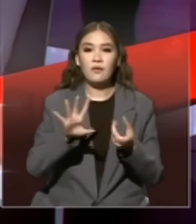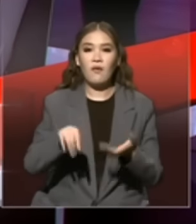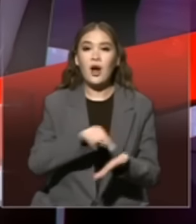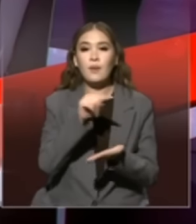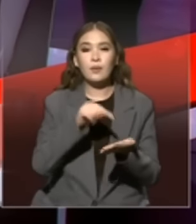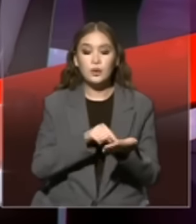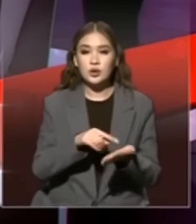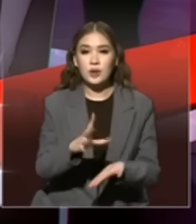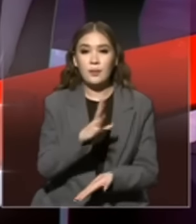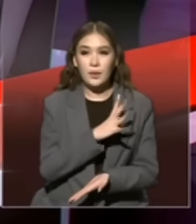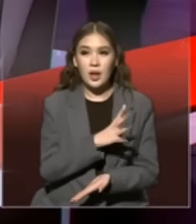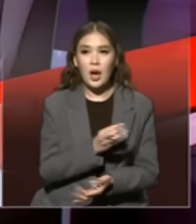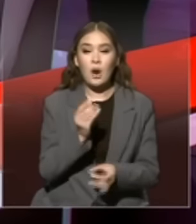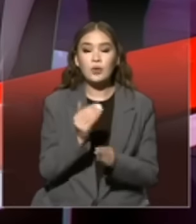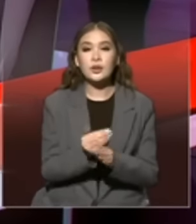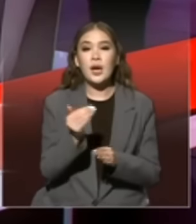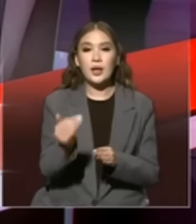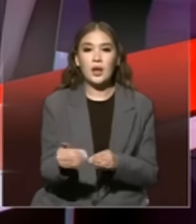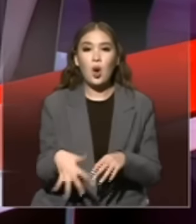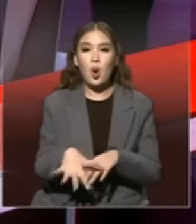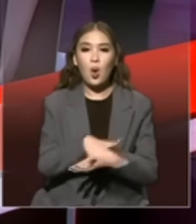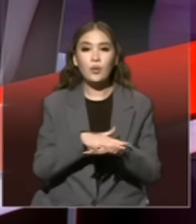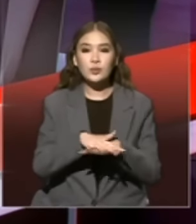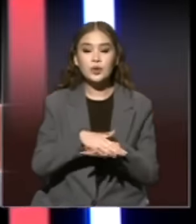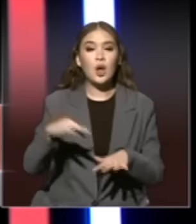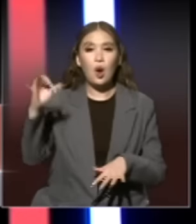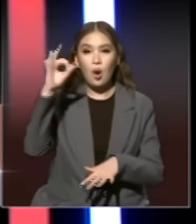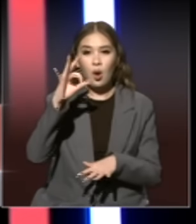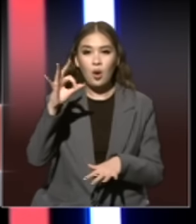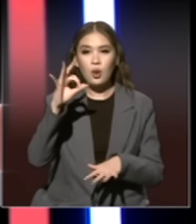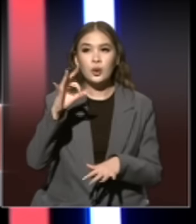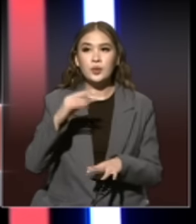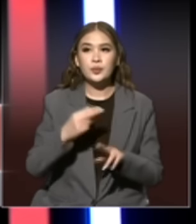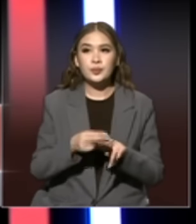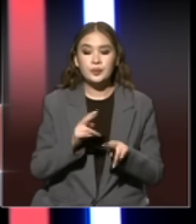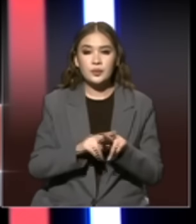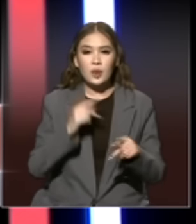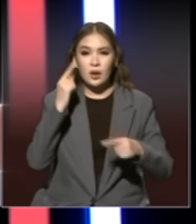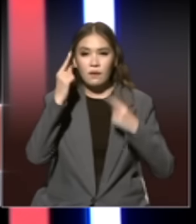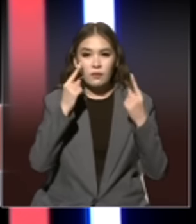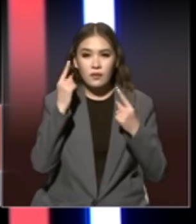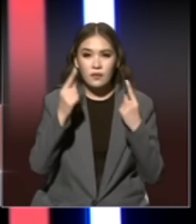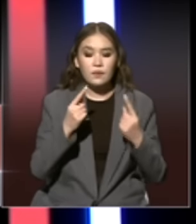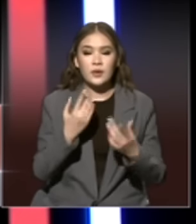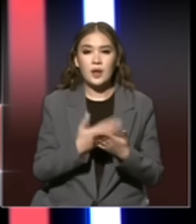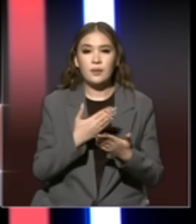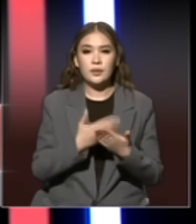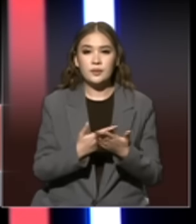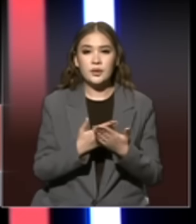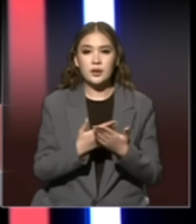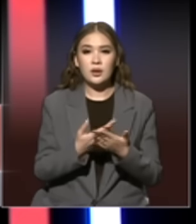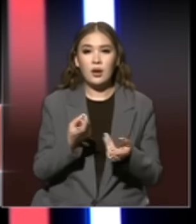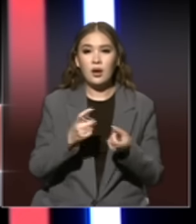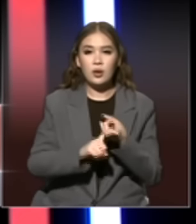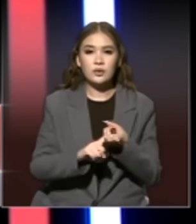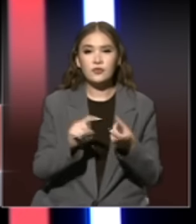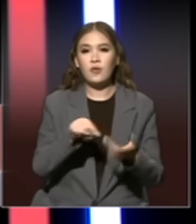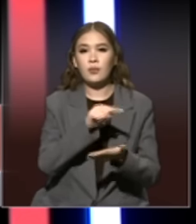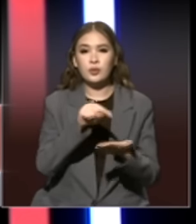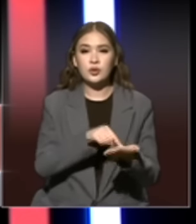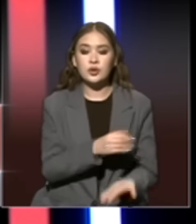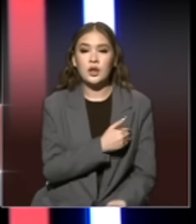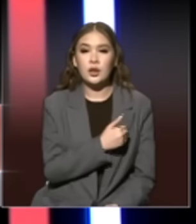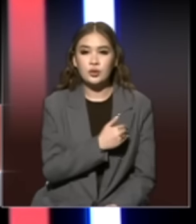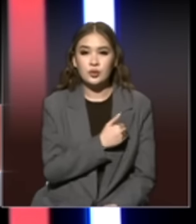келіп отыр. Одан кейін осы қоғамдық сілкініске қатысты, ой санаға қатысты, философиялық жаңағы мәселеге қатысты сауалдарды қойғымыз келеді.